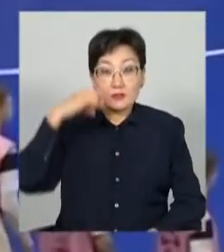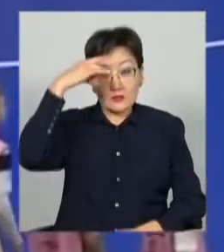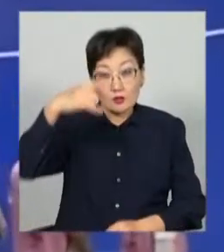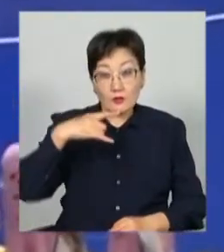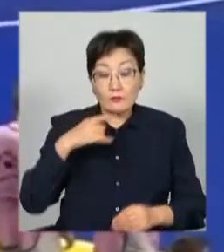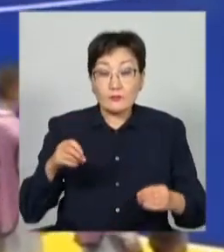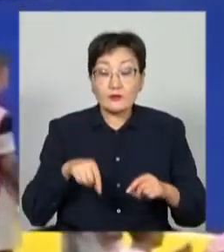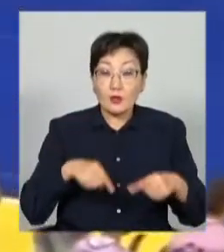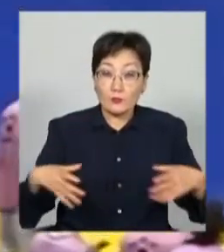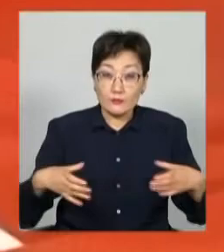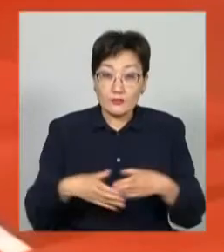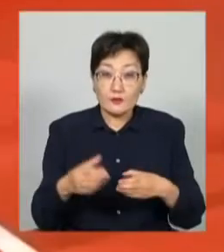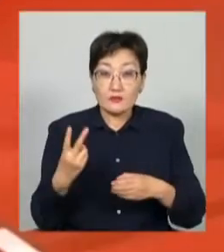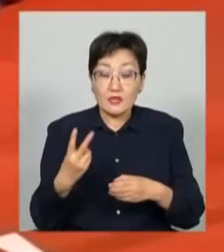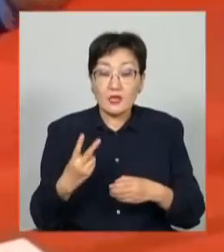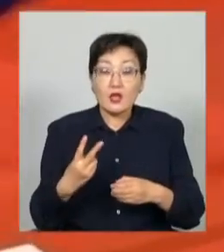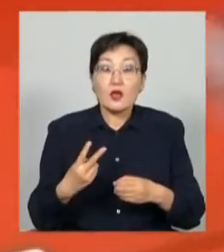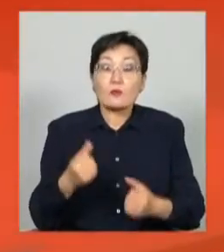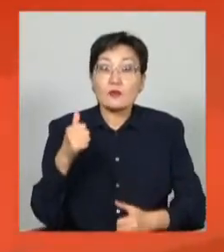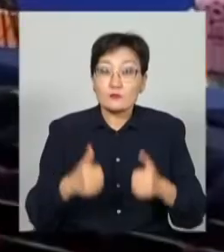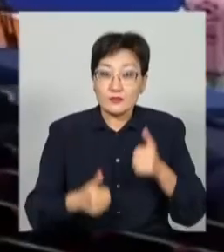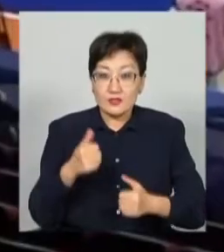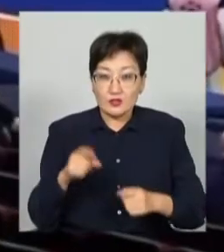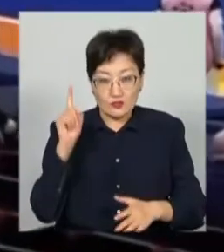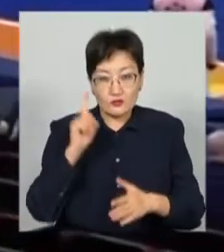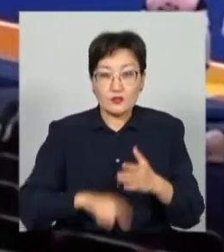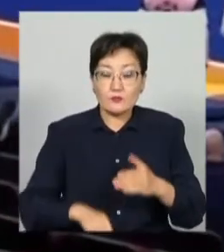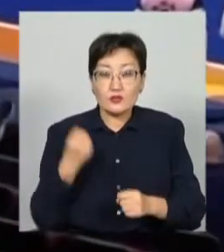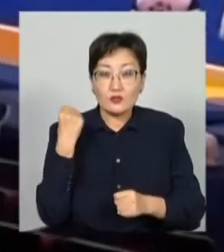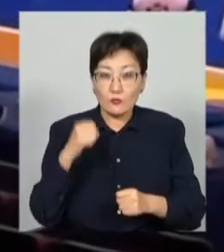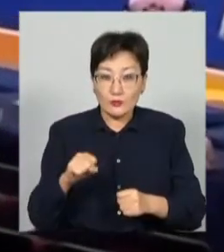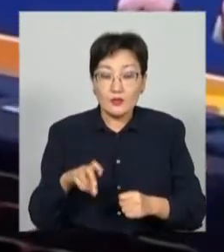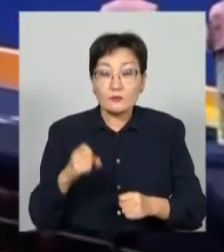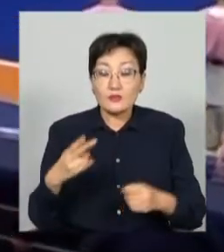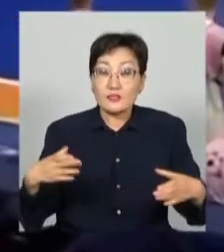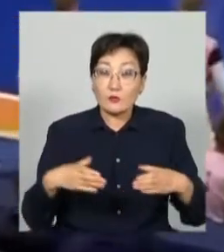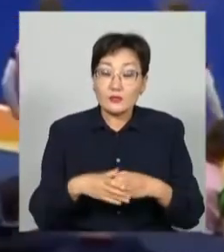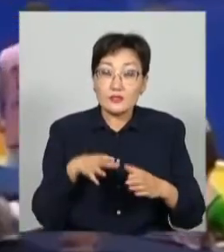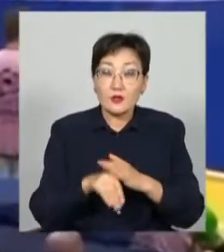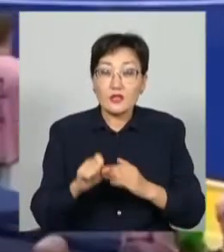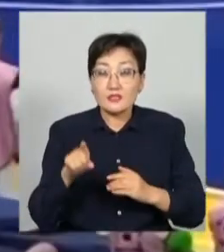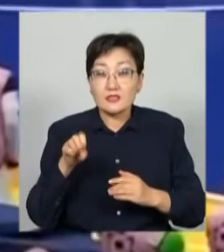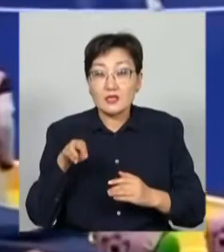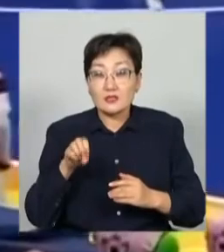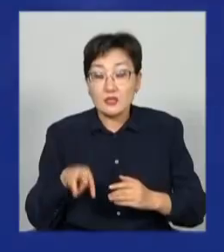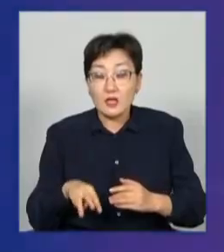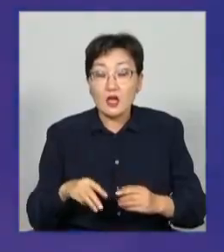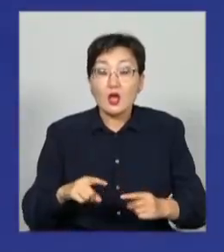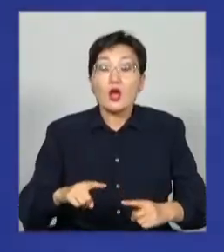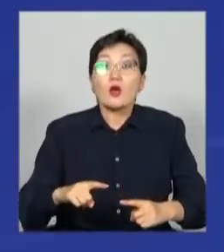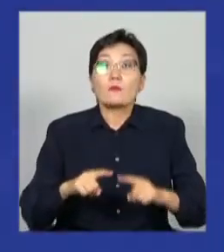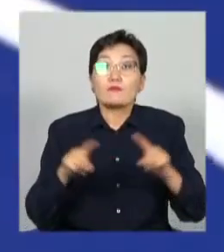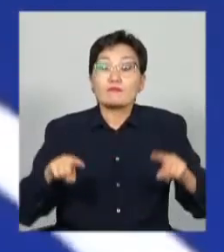Отандастарымыз Еуропа чемпионатының 2-ші матчында сенімді түрде жеңіске жетті. Бұл жолы ұлттық құрама сапынан Азат Валиулин мен қақпашы